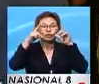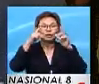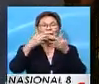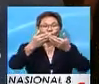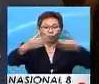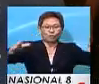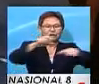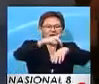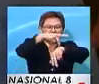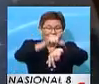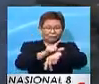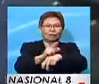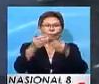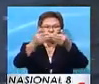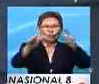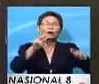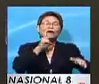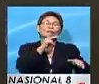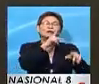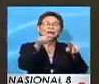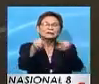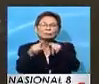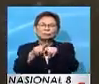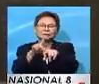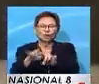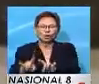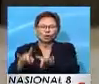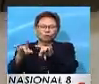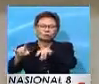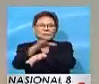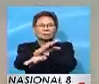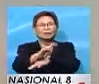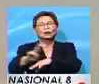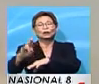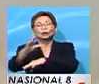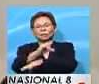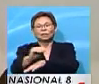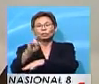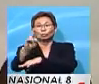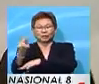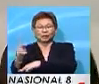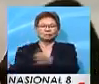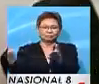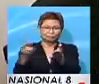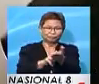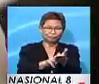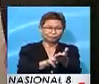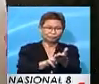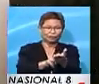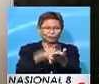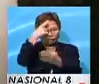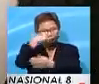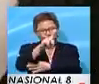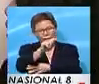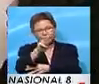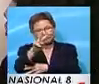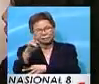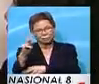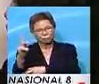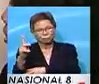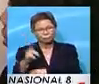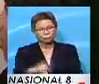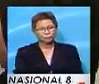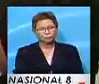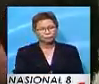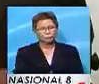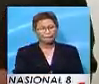juga berhasrat untuk membuka kefe sumer di Australia dan United Kingdom laporan mazliha Hamzah untuk tv1